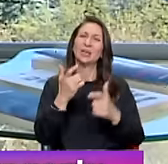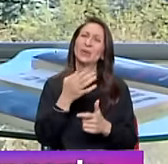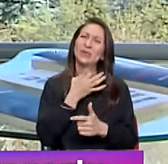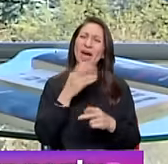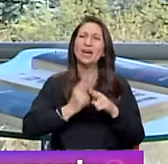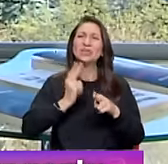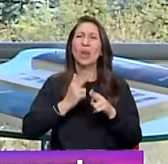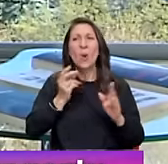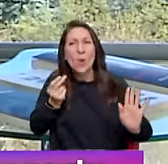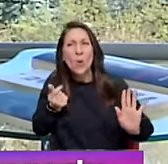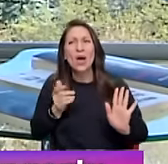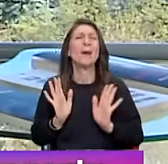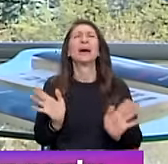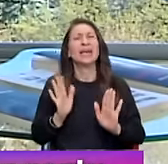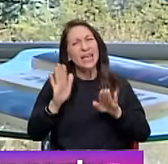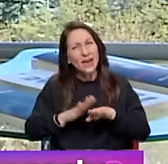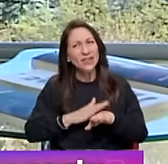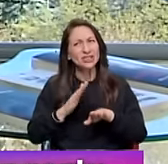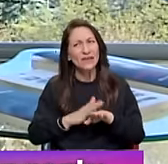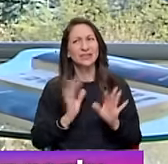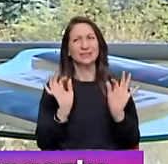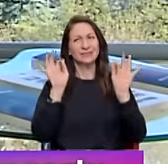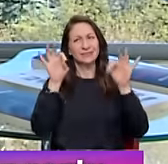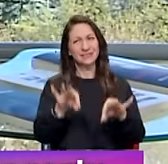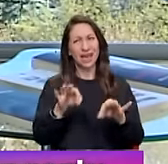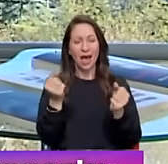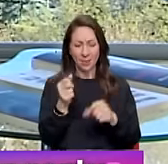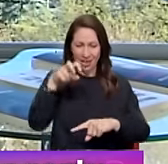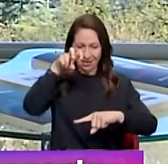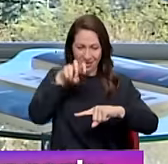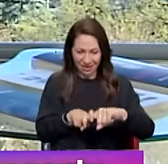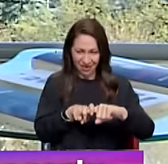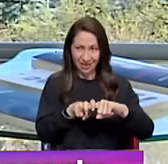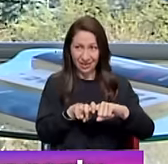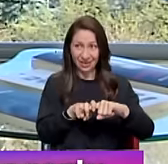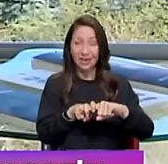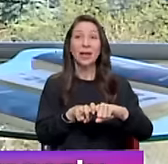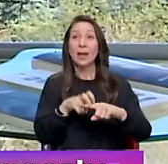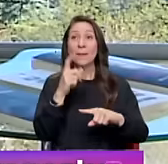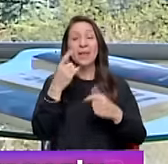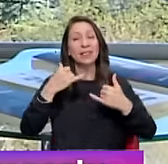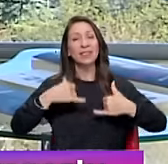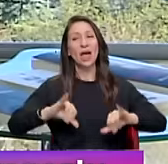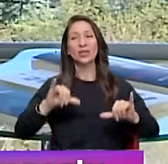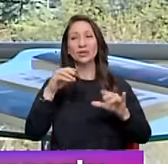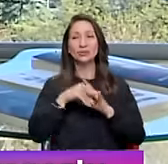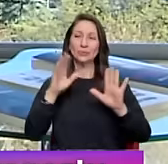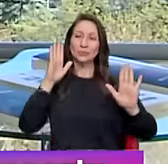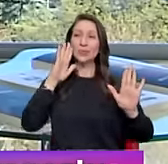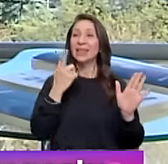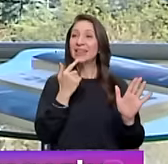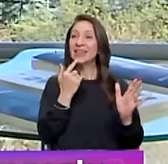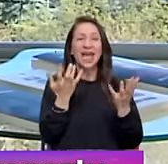lütfen acele ederek gitmeyin. Yavaş yavaş gidin. Aracınıza bindiğiniz andan itibaren bir tatilin içindesiniz.